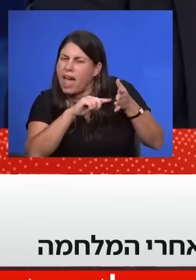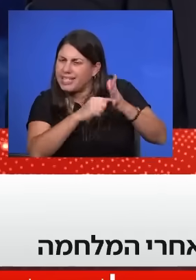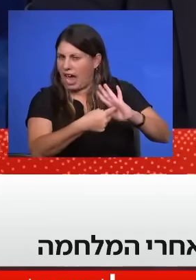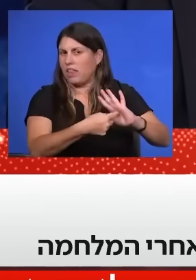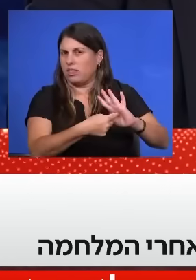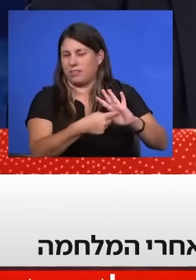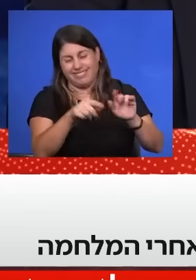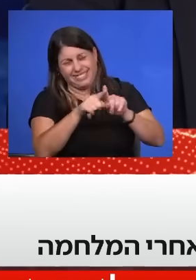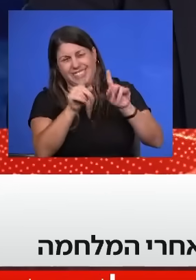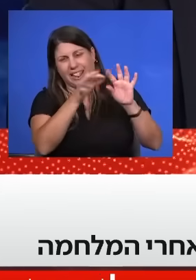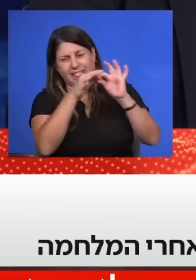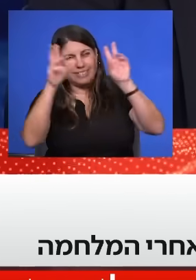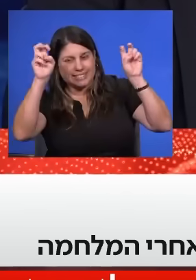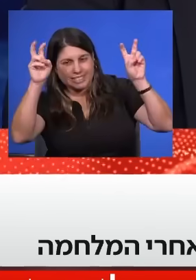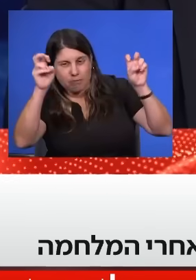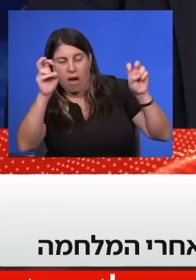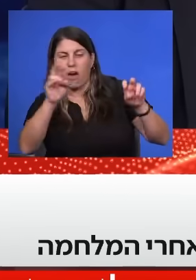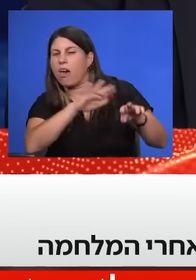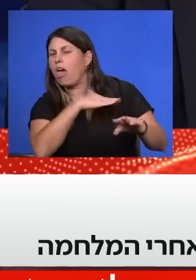חמאס, ובסופו של דבר